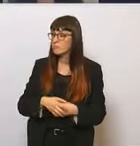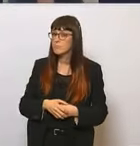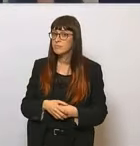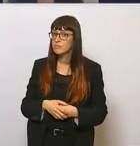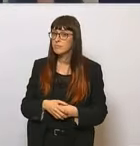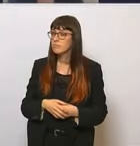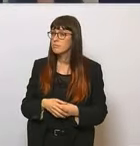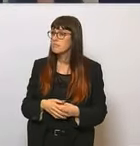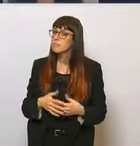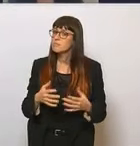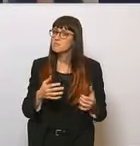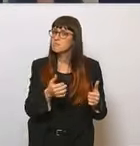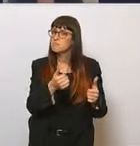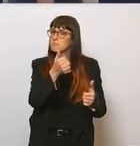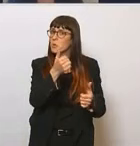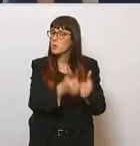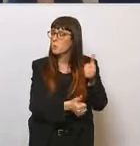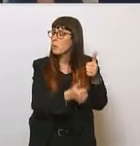de concurrence.